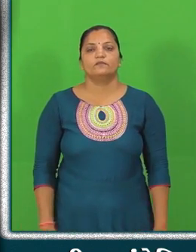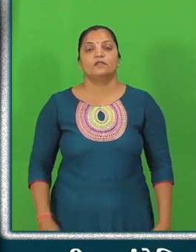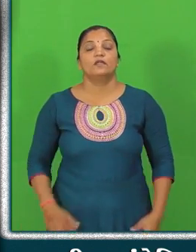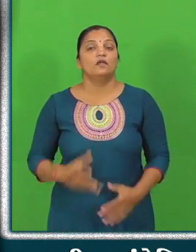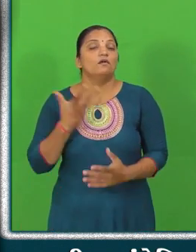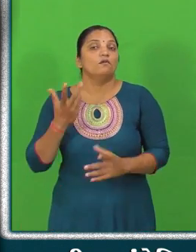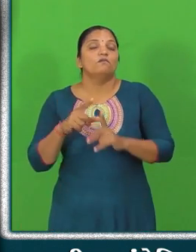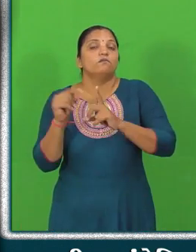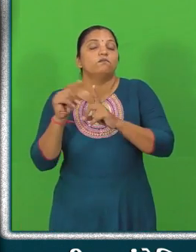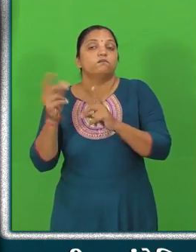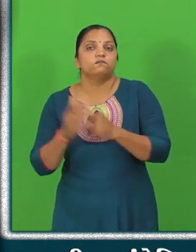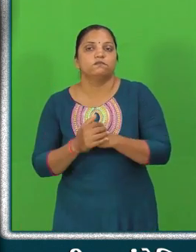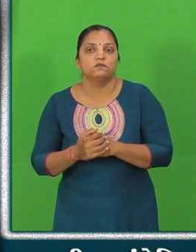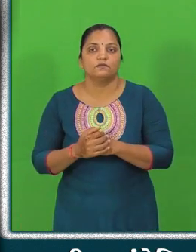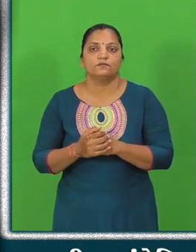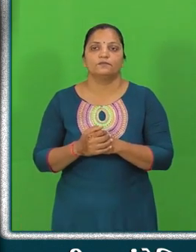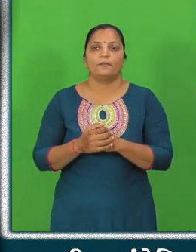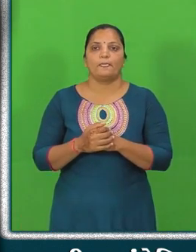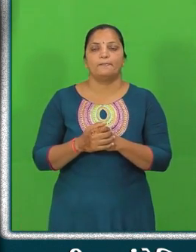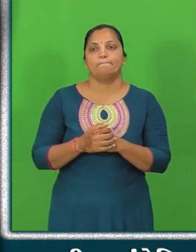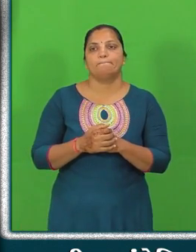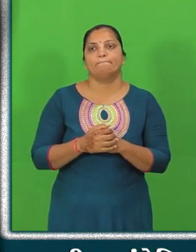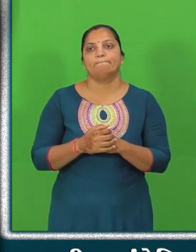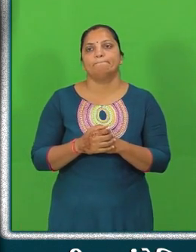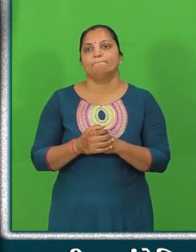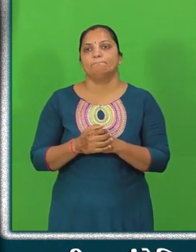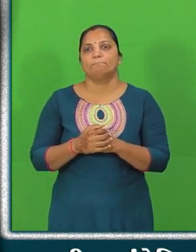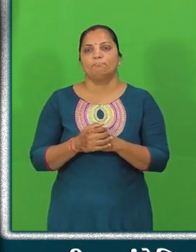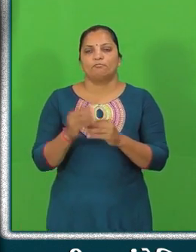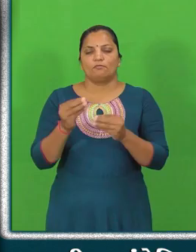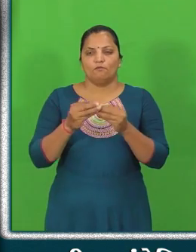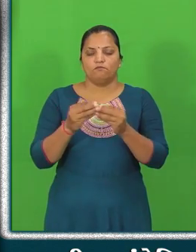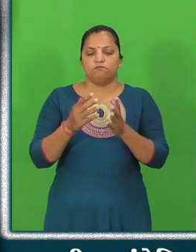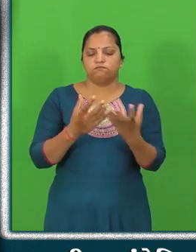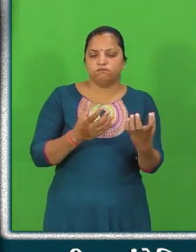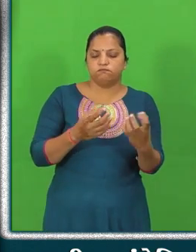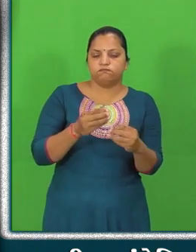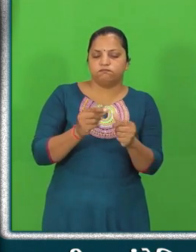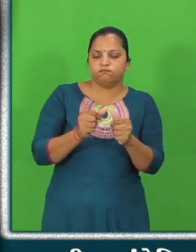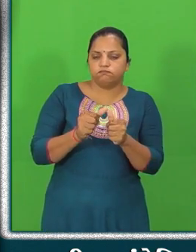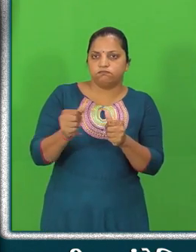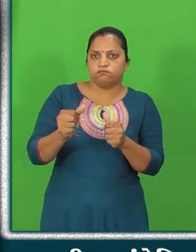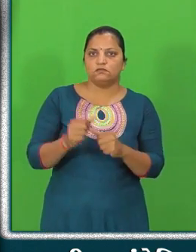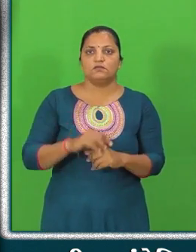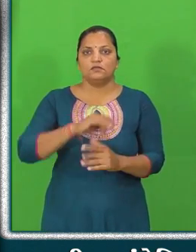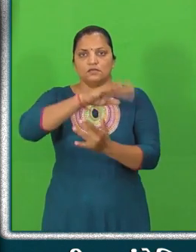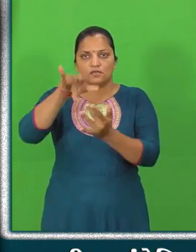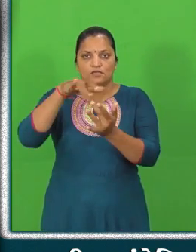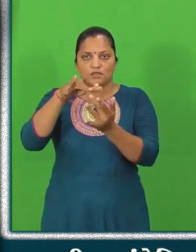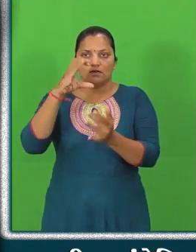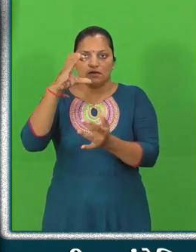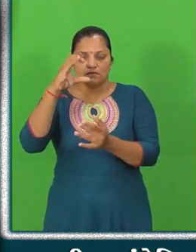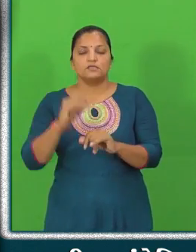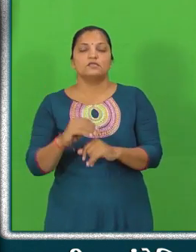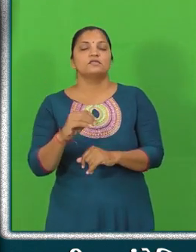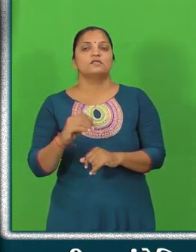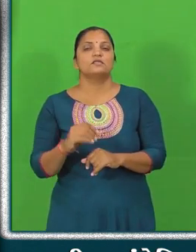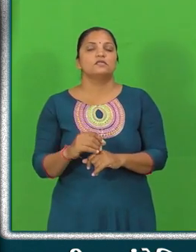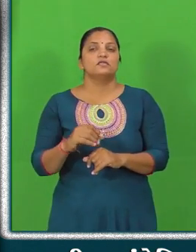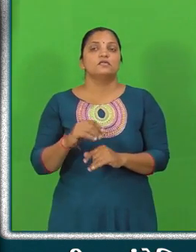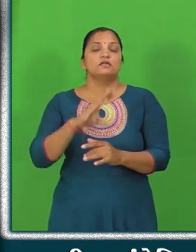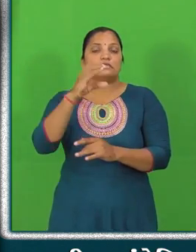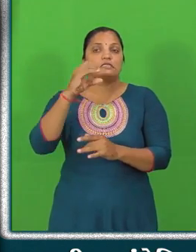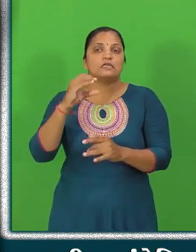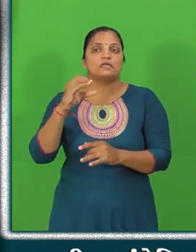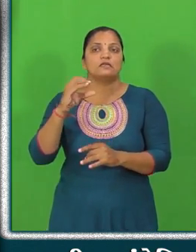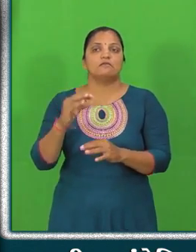થાય છે શું, બિલકુલ અહીંયા તમે જુઓ મેં વસ્તુથી દૂર મૂક્યું, આપણે આપણને યાદ હશે કેન્દ્રભાઈ આપણી 20 સેન્ટીમીટર હતી,